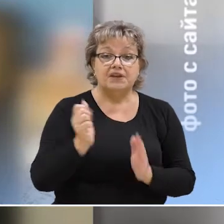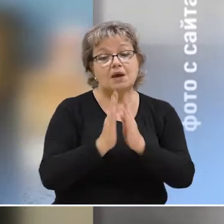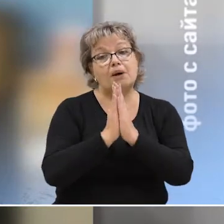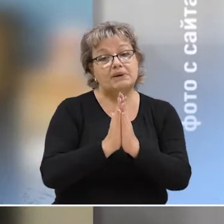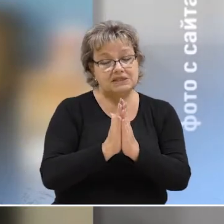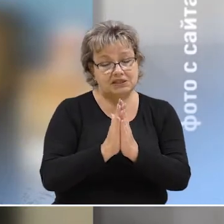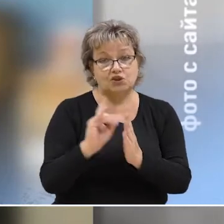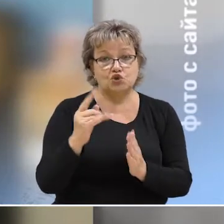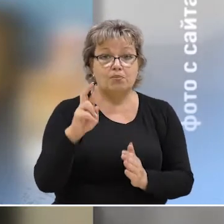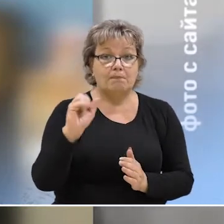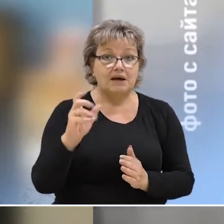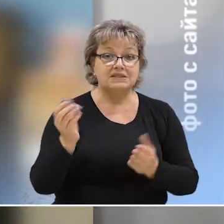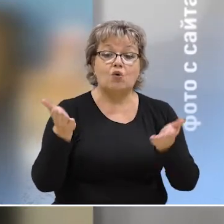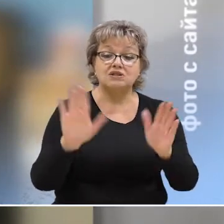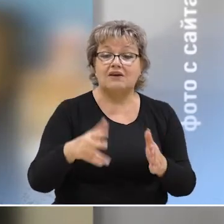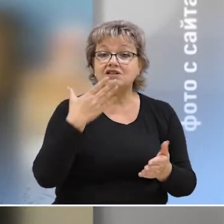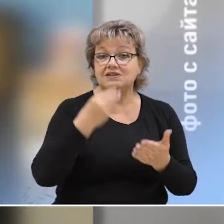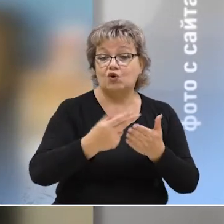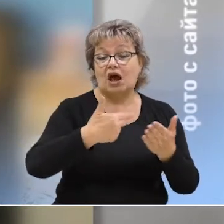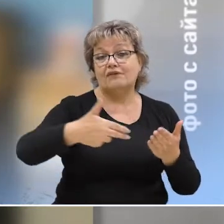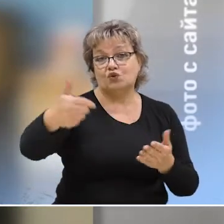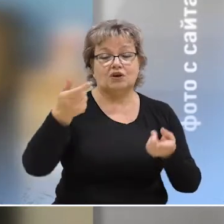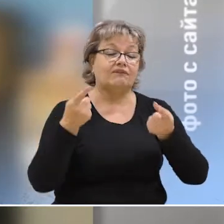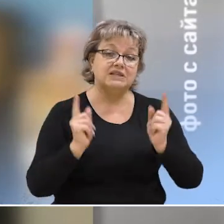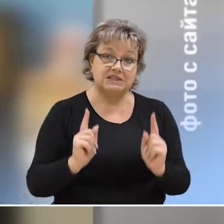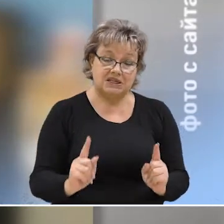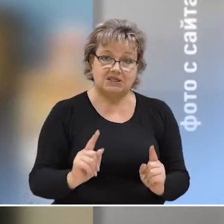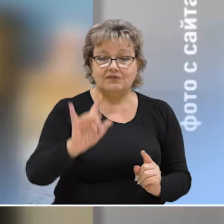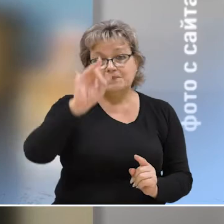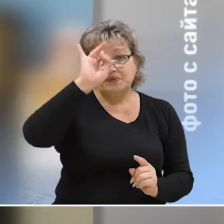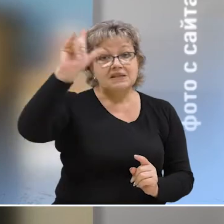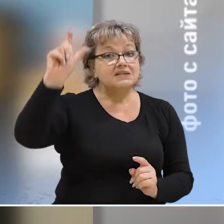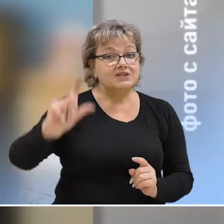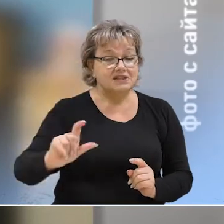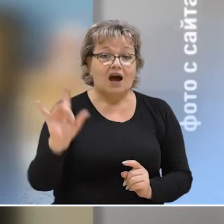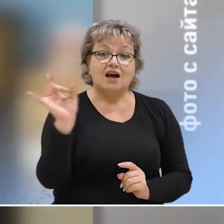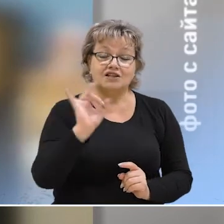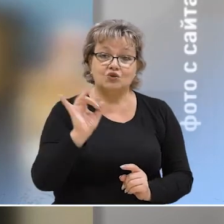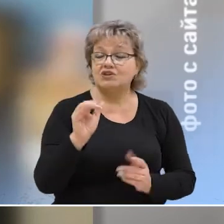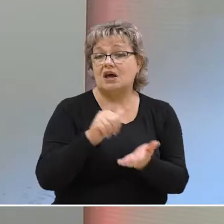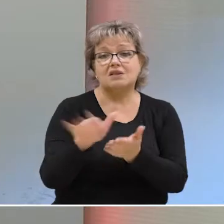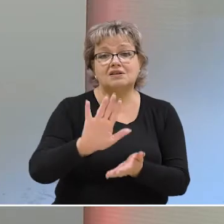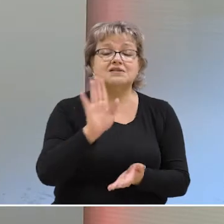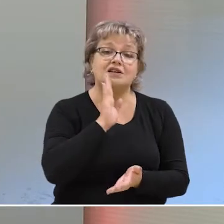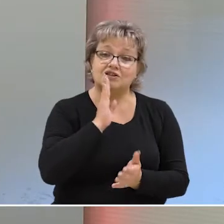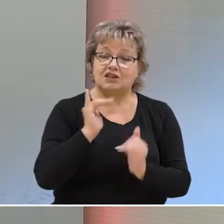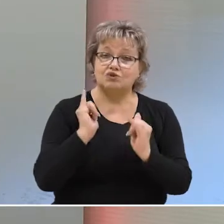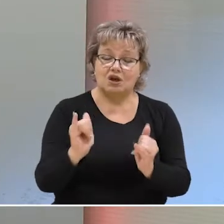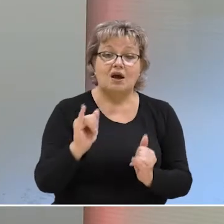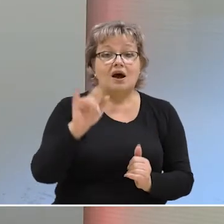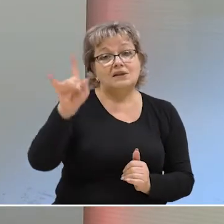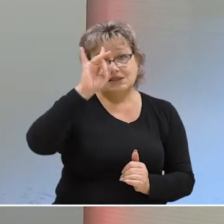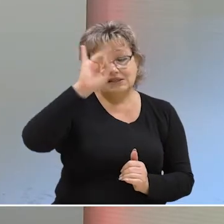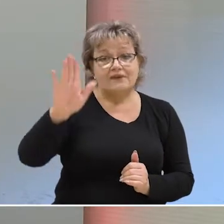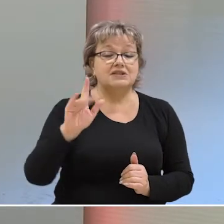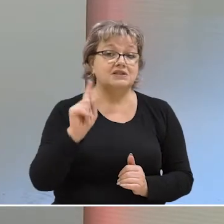и попросила, чтобы Баста оставил на нем свой автограф. Естественно, звезда ростовская не отказала девушке. Кстати,